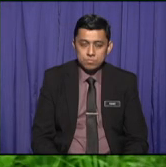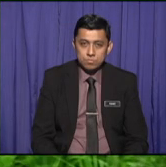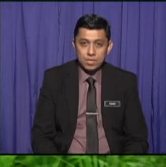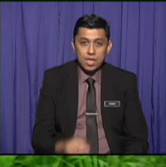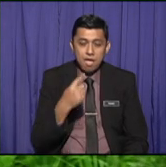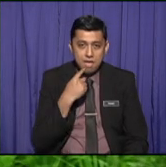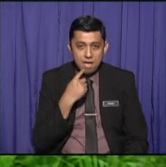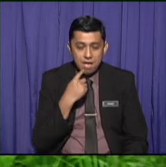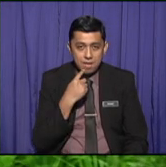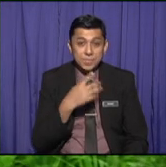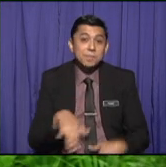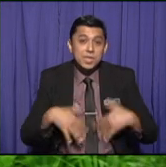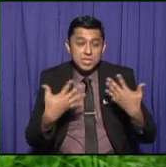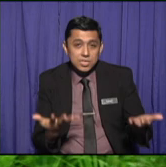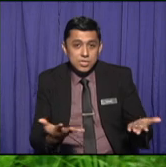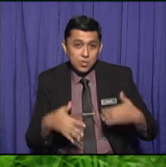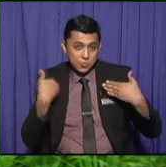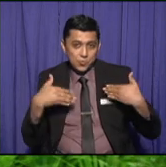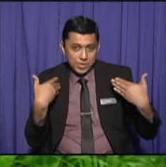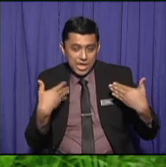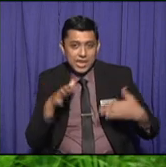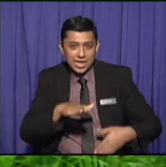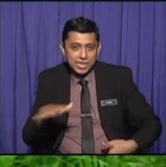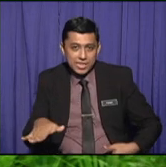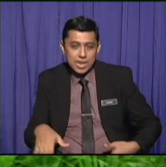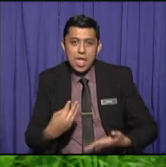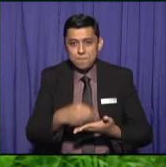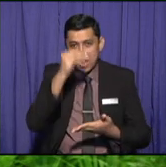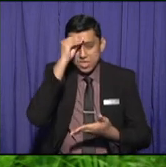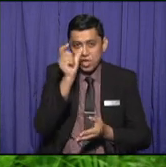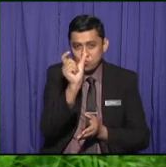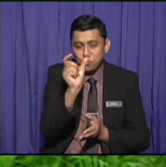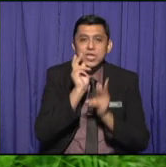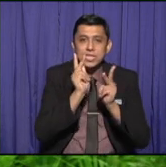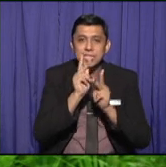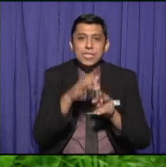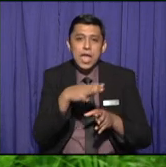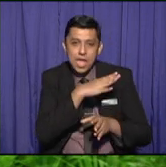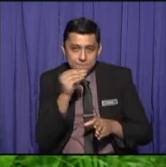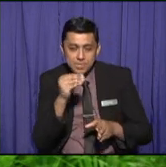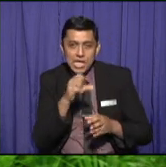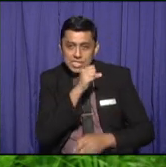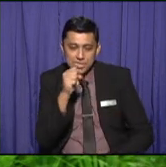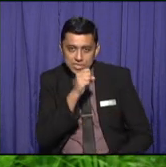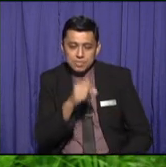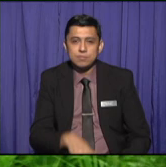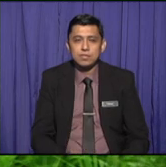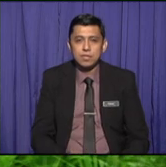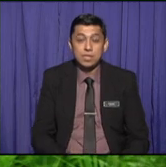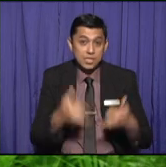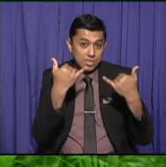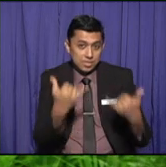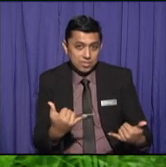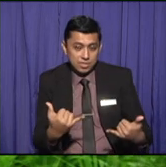Ha, macam mana? Seronok kan adik-adik? Kita belajar suku kata sambil menyanyi. Okey,